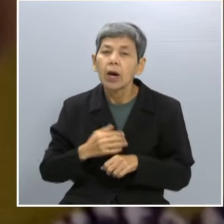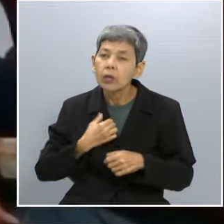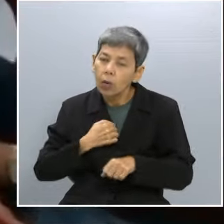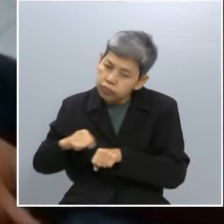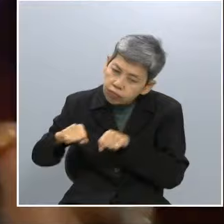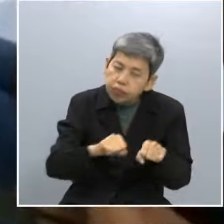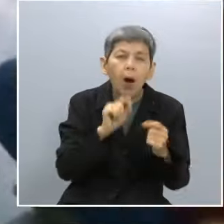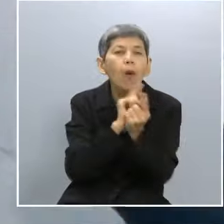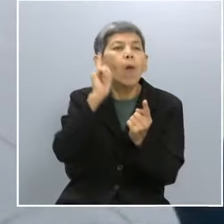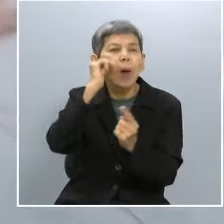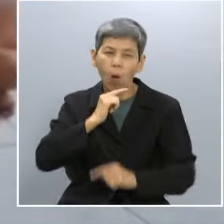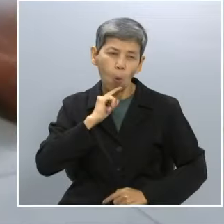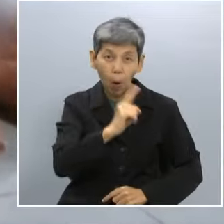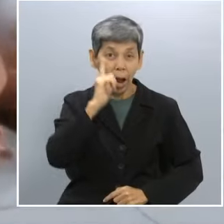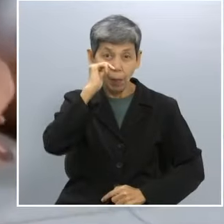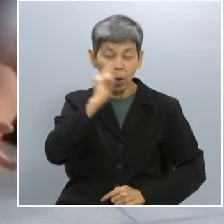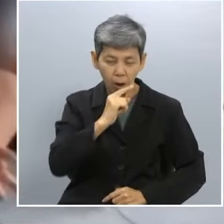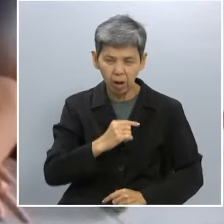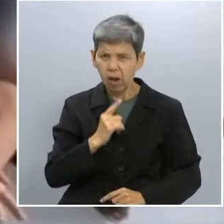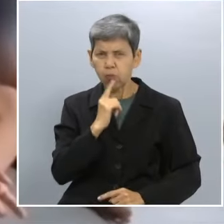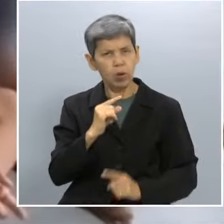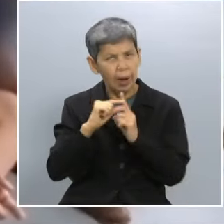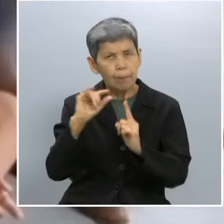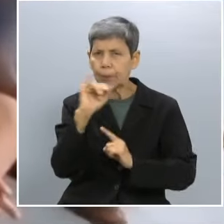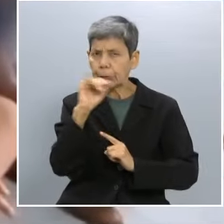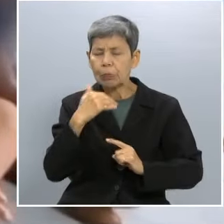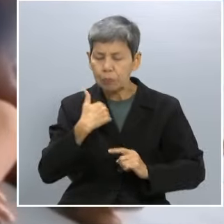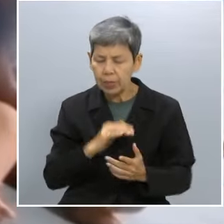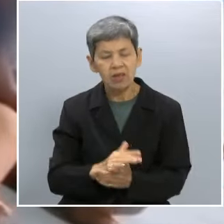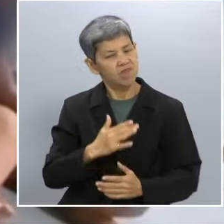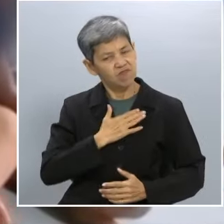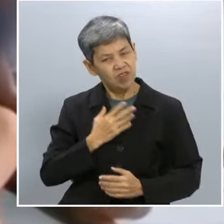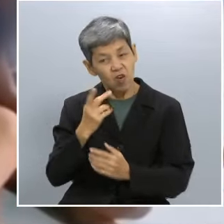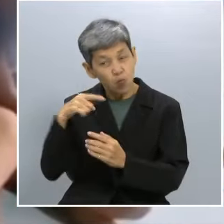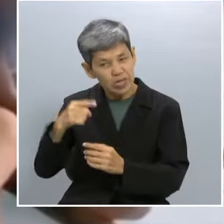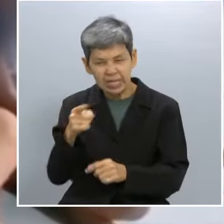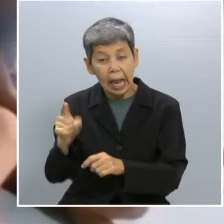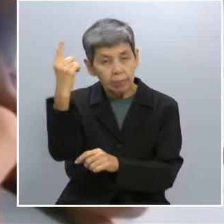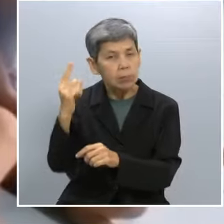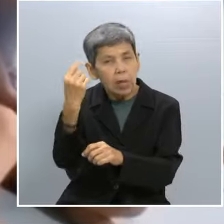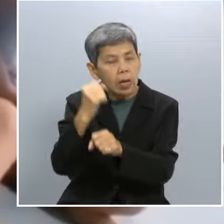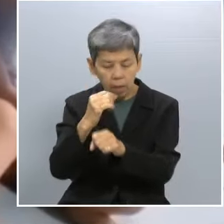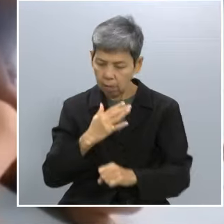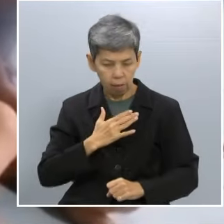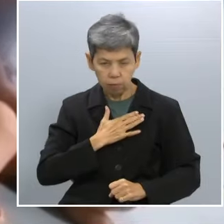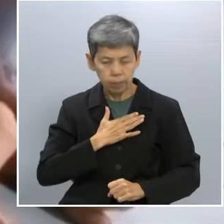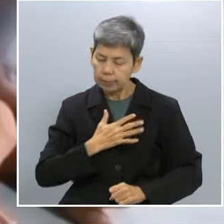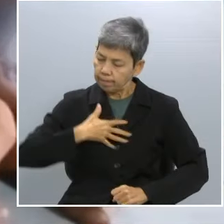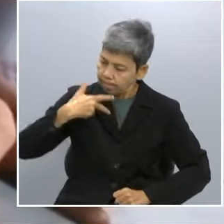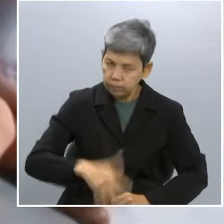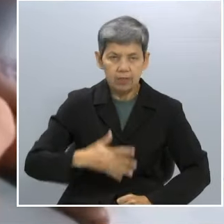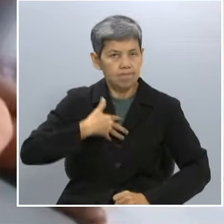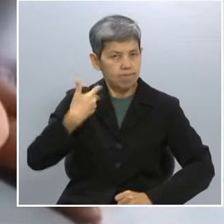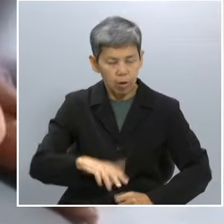ผมมาต่อว่าแม่ของผมด้วยใ้คำที่มันรุนแรงยืนยันนะว่าแฟนสาวเป็นคนเริ่มก่อนผมทนไม่ไหวจริง